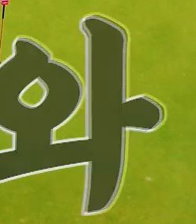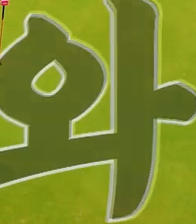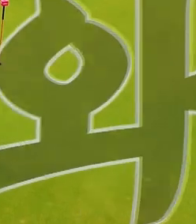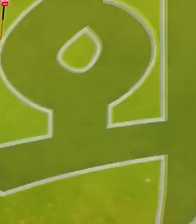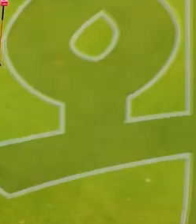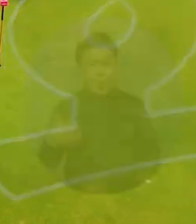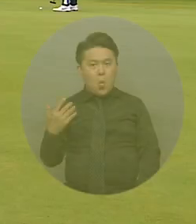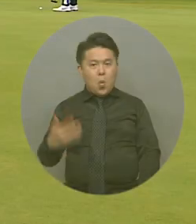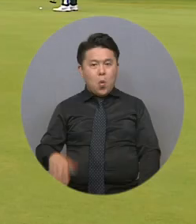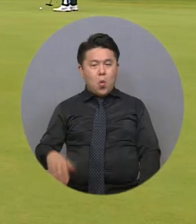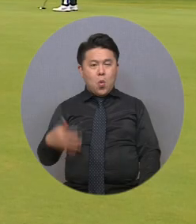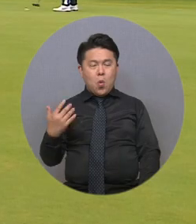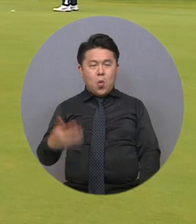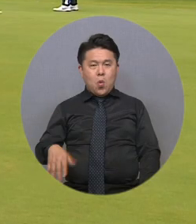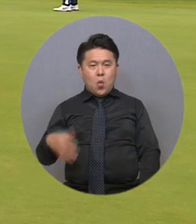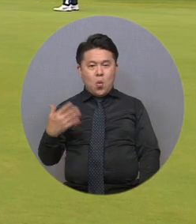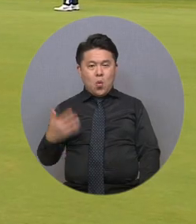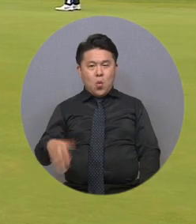우와!